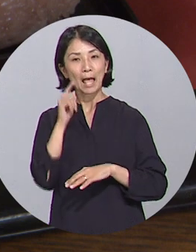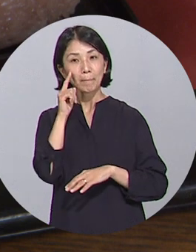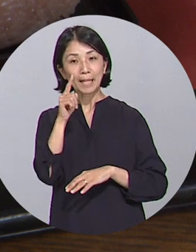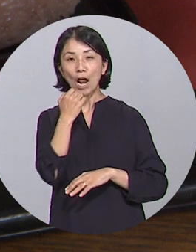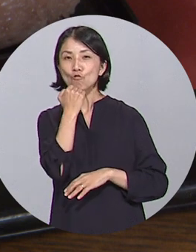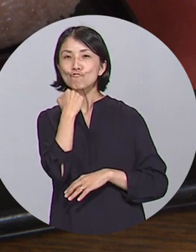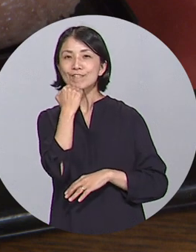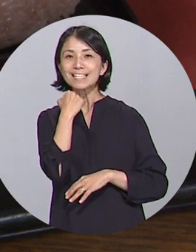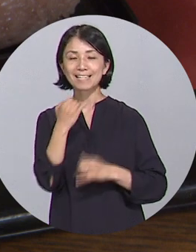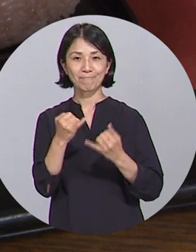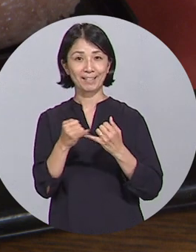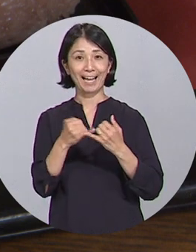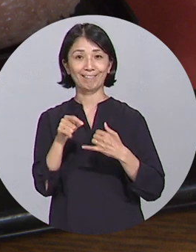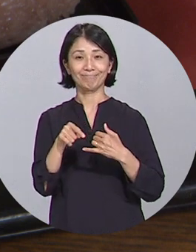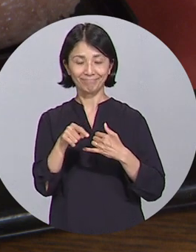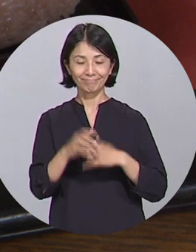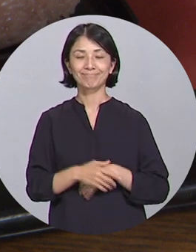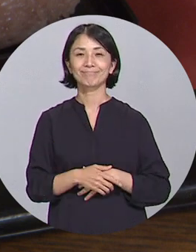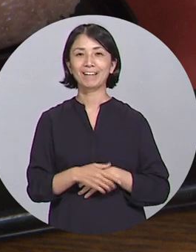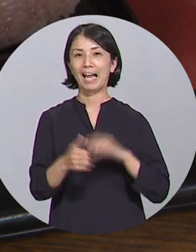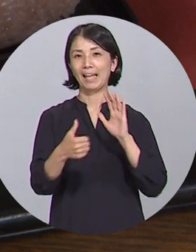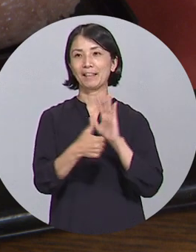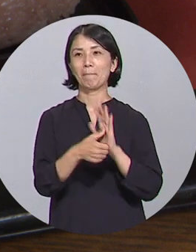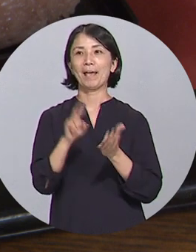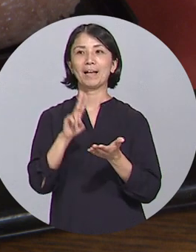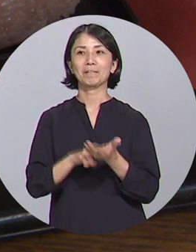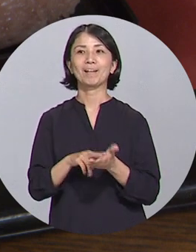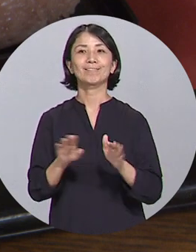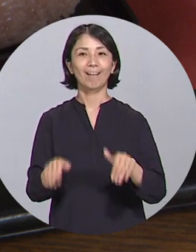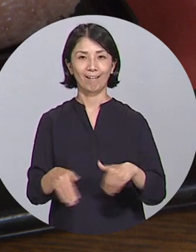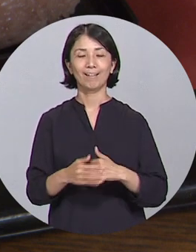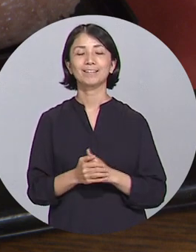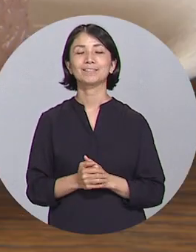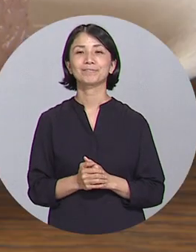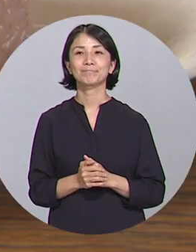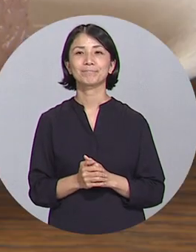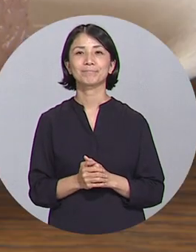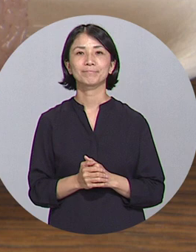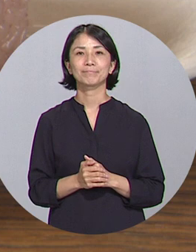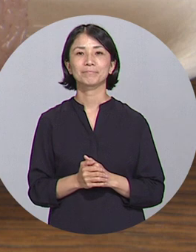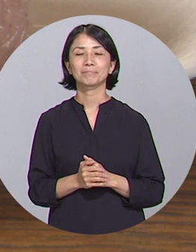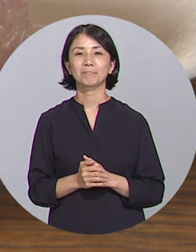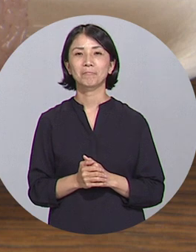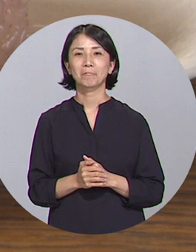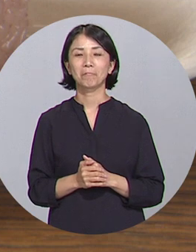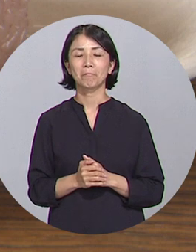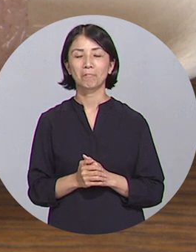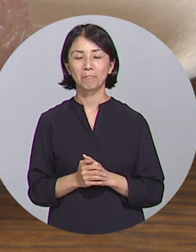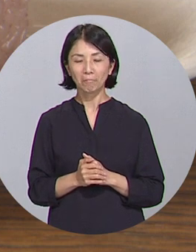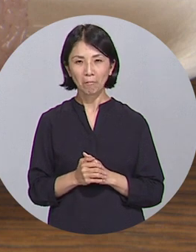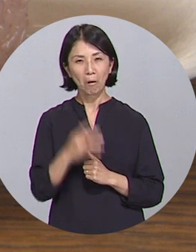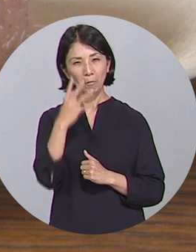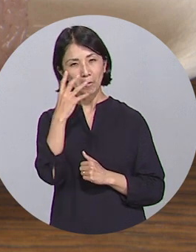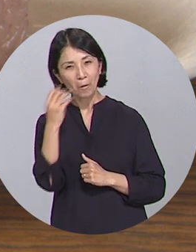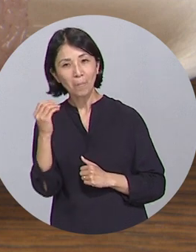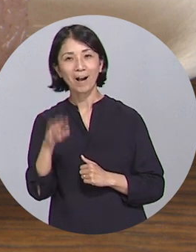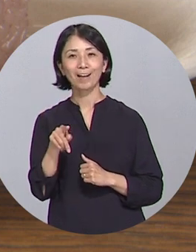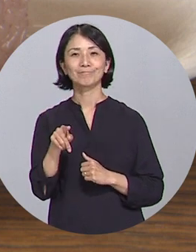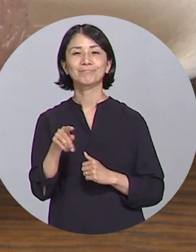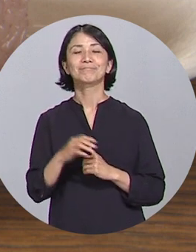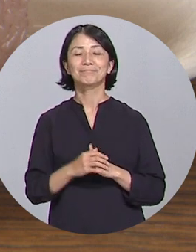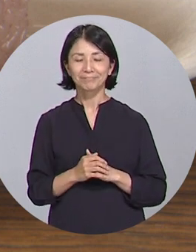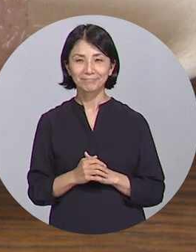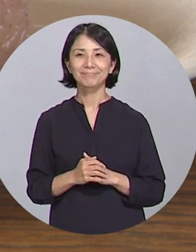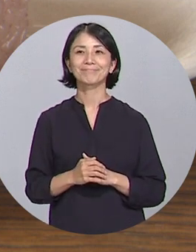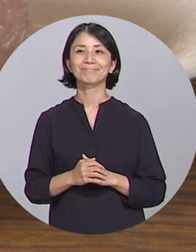栗に似ていることから、はい、その名前が付けられましたね。 なるほど、なかなかインパクトありますねこれね。 いや、かなりあると